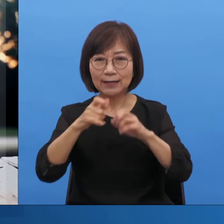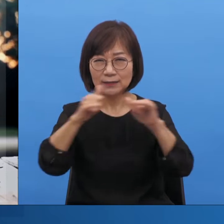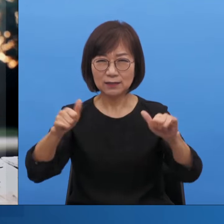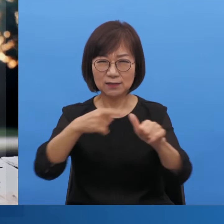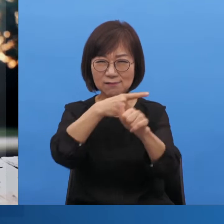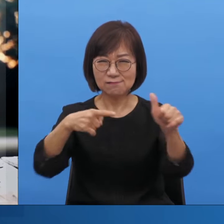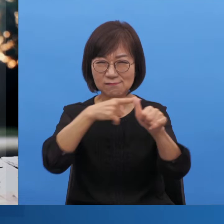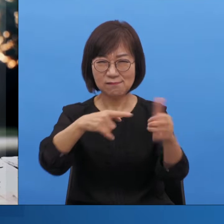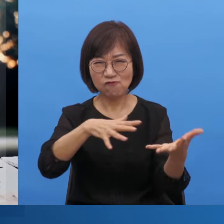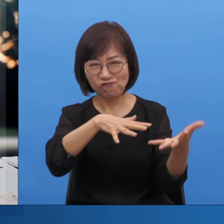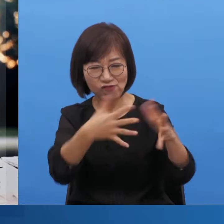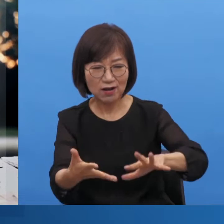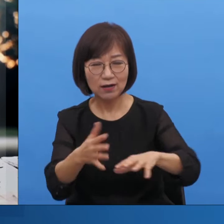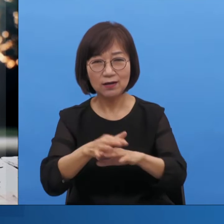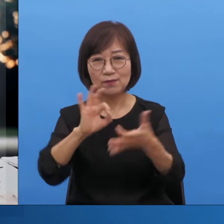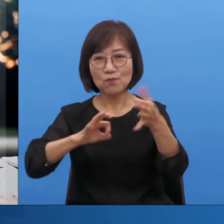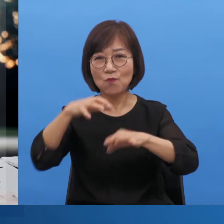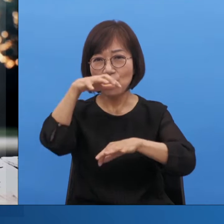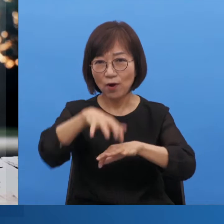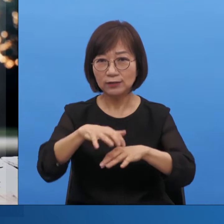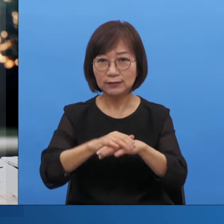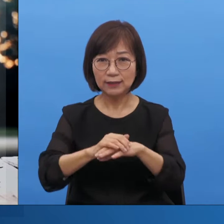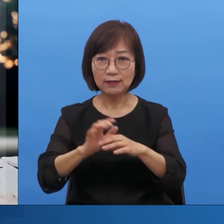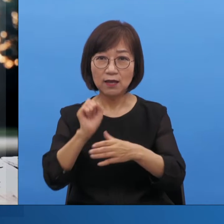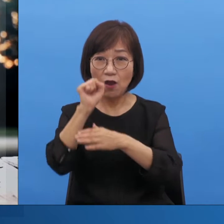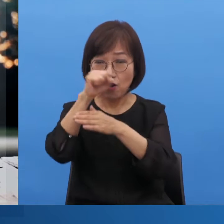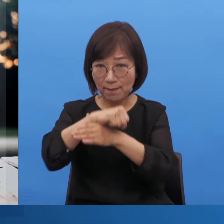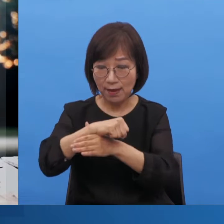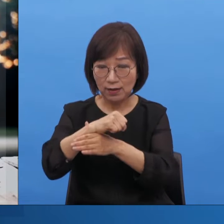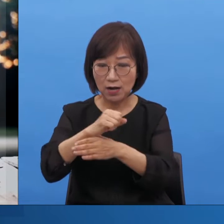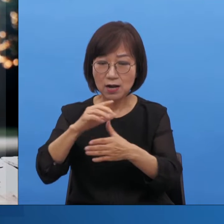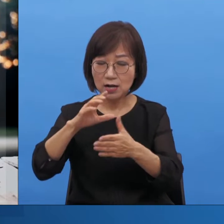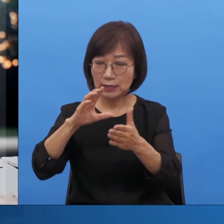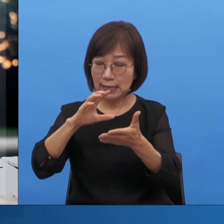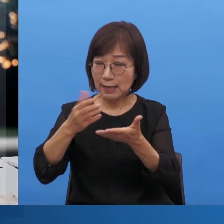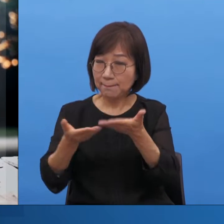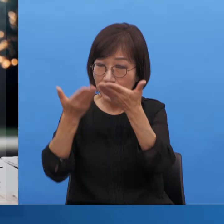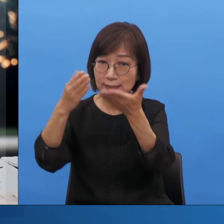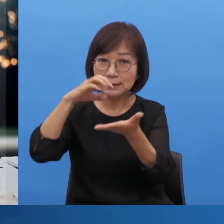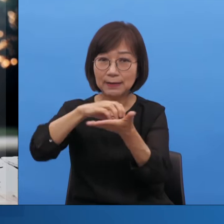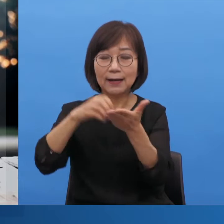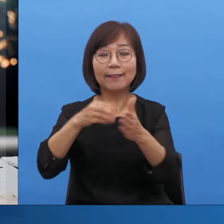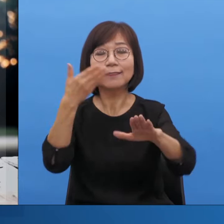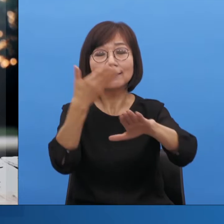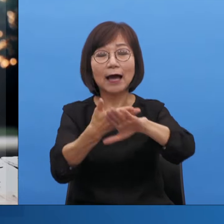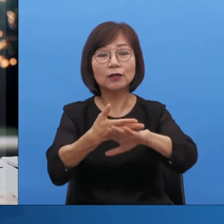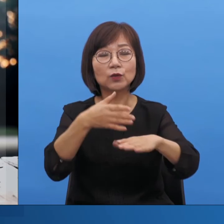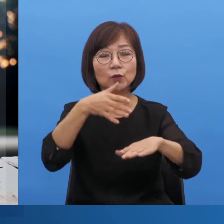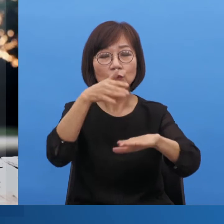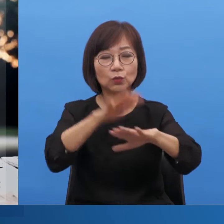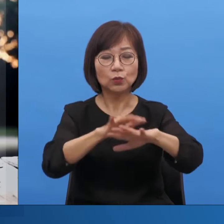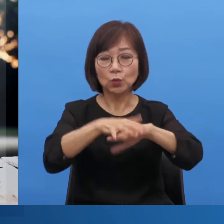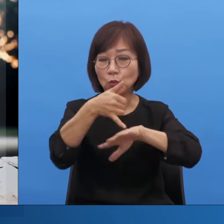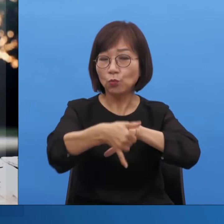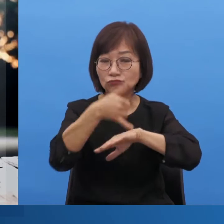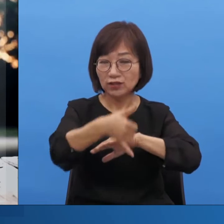자들을 진멸하고 포도는 제때의 열매를 바칠 만한 다른 농부들에게 새로